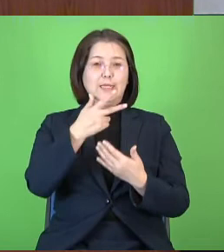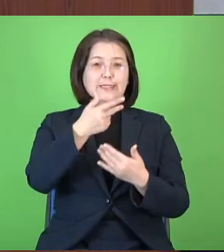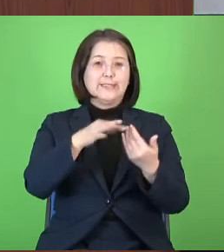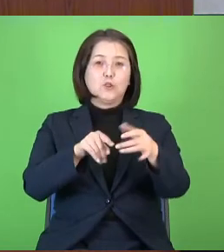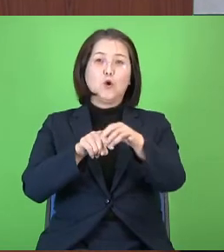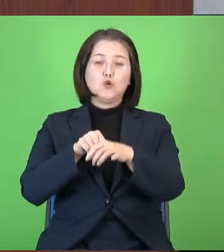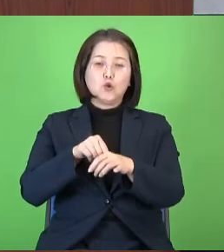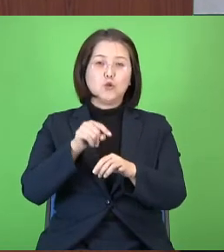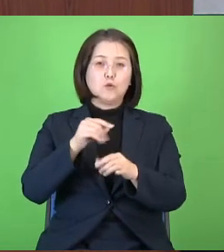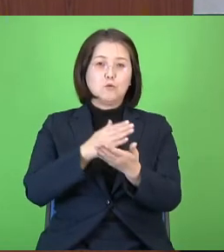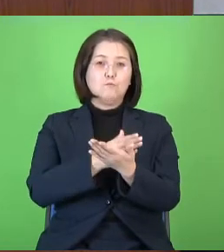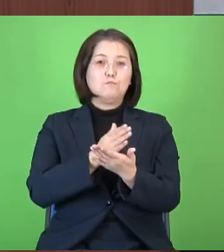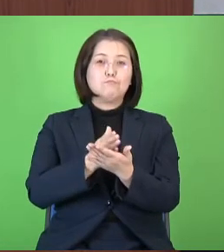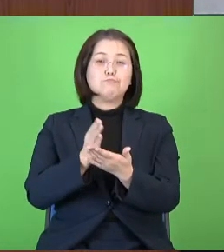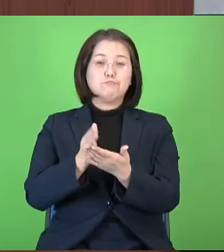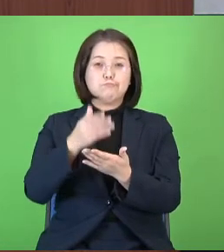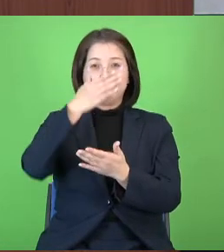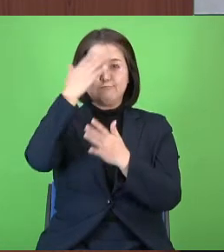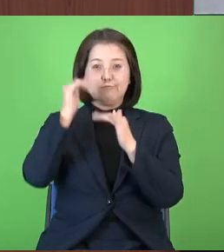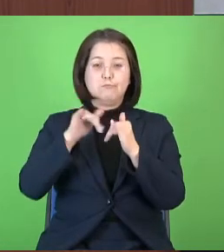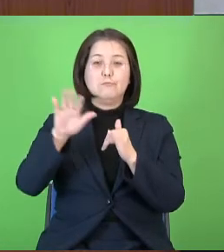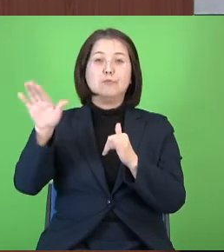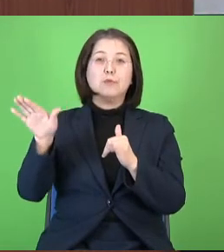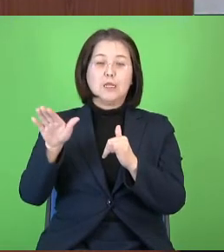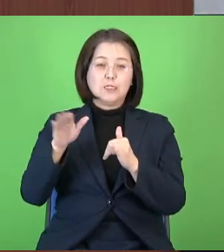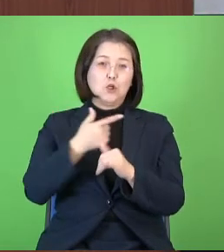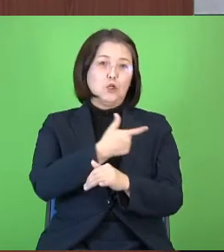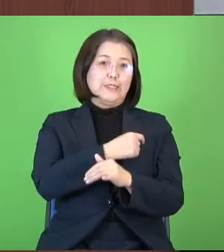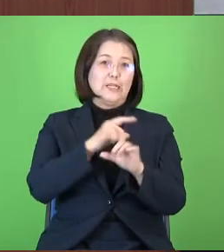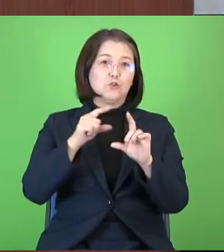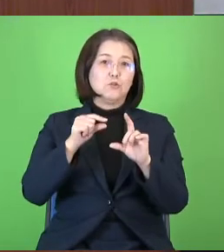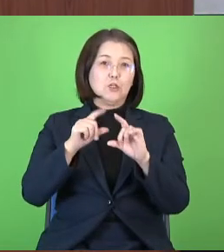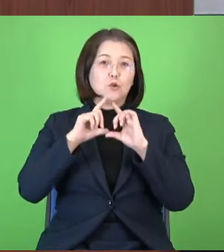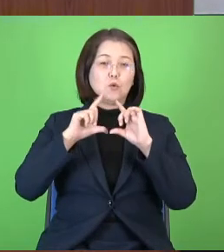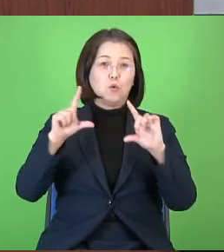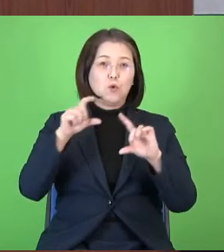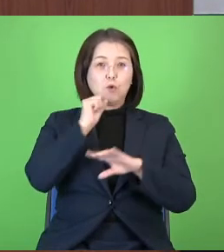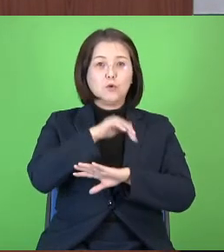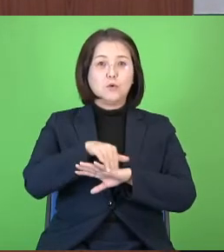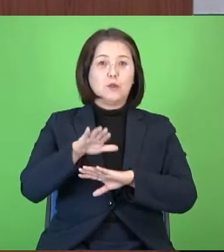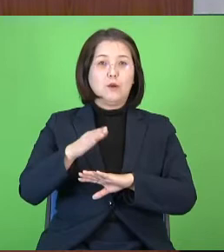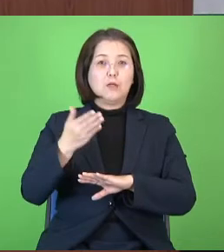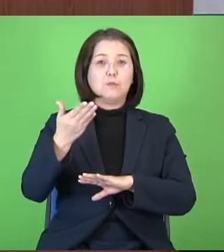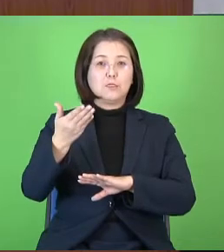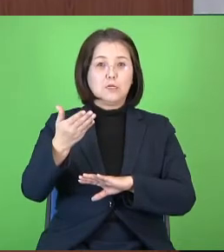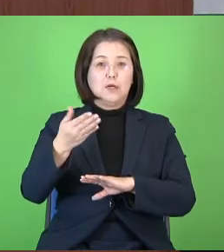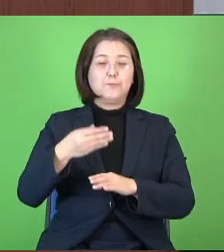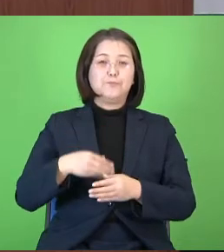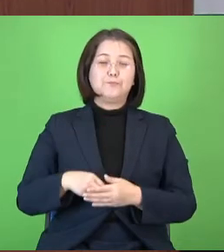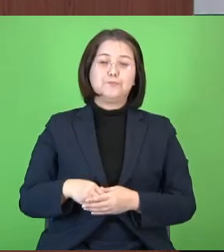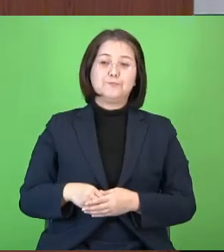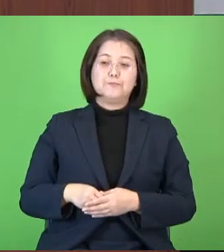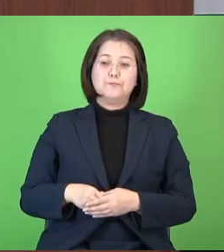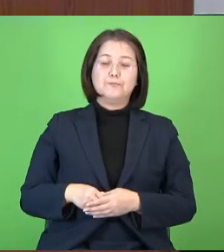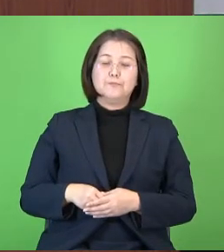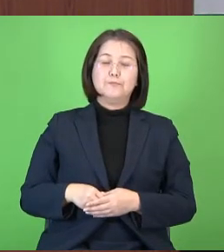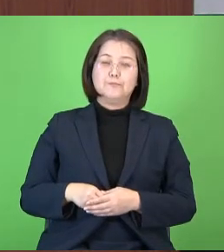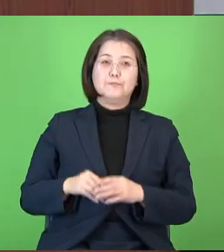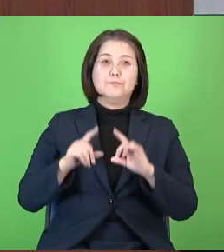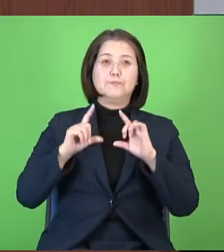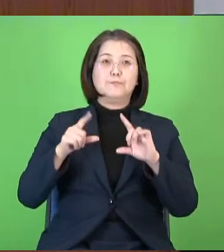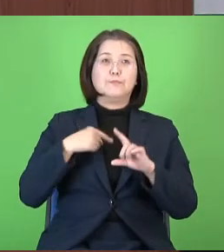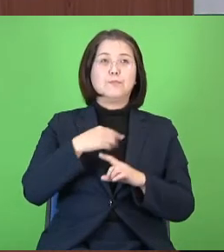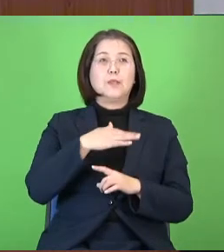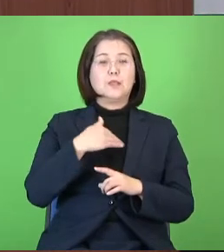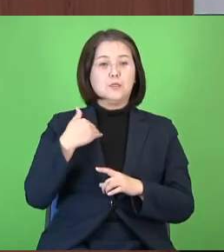あのどこの市町村の接種率は少ないので特に高重点的に呼び掛けたりとかする意味で例えばあの